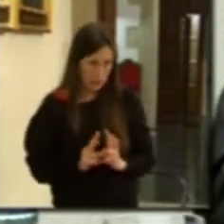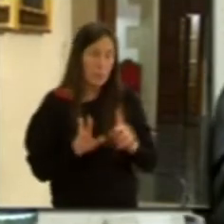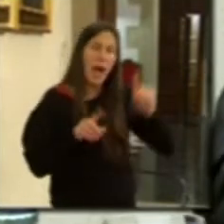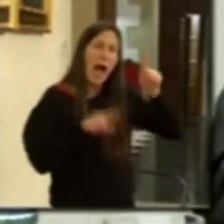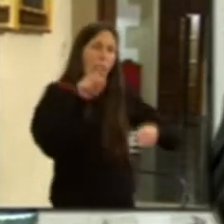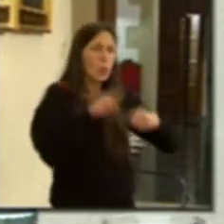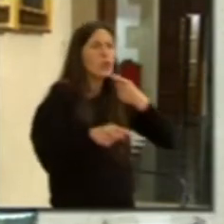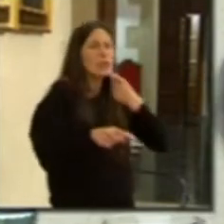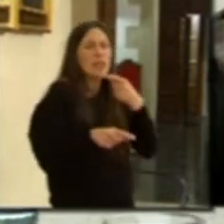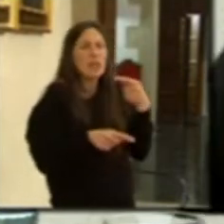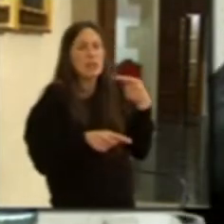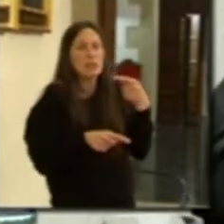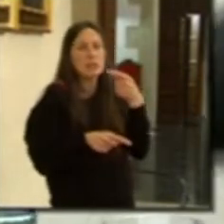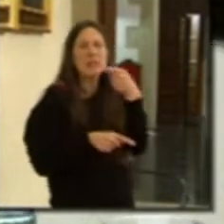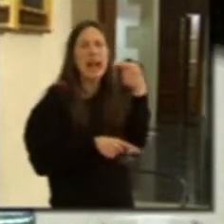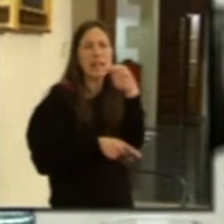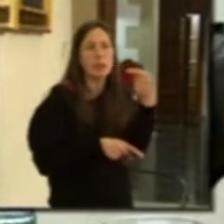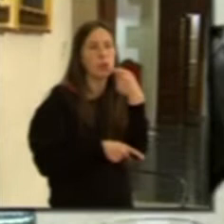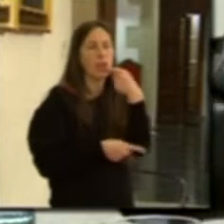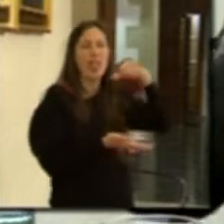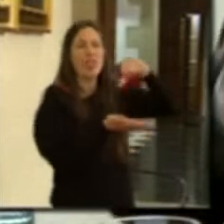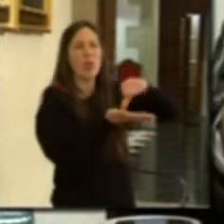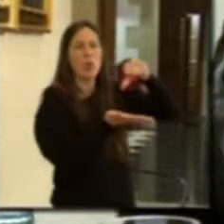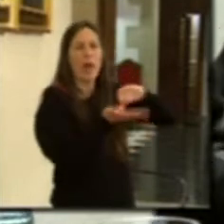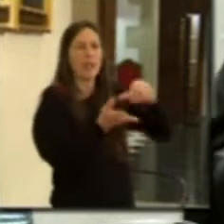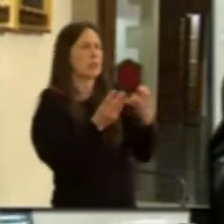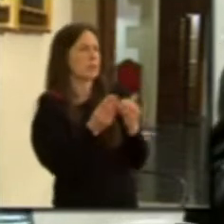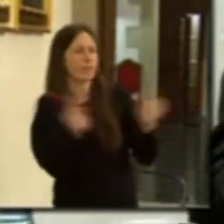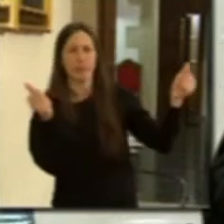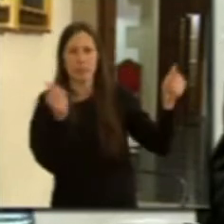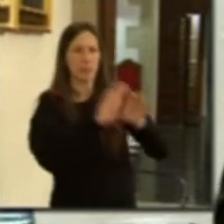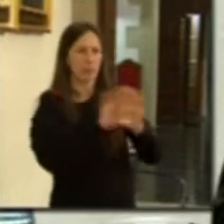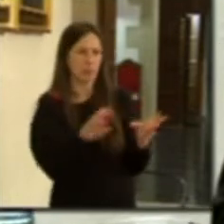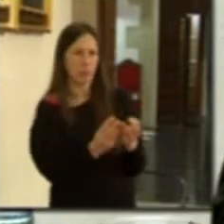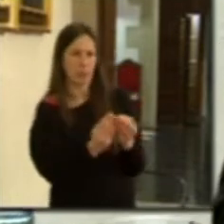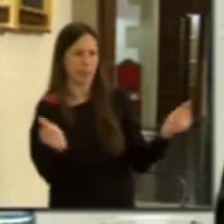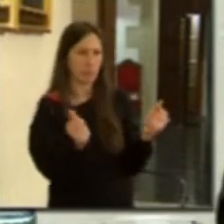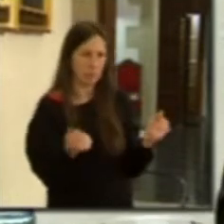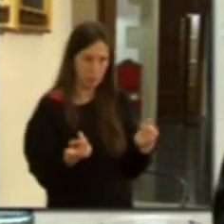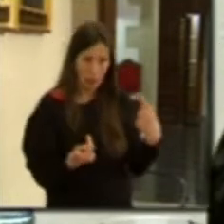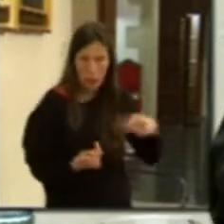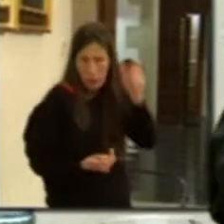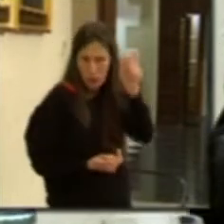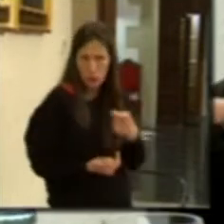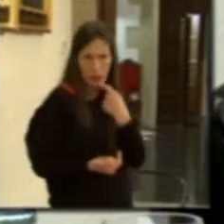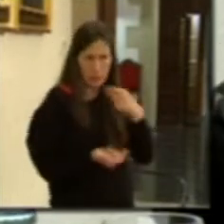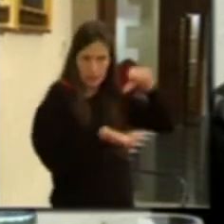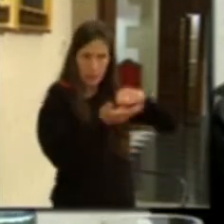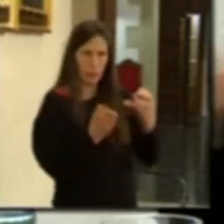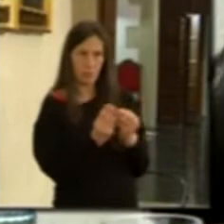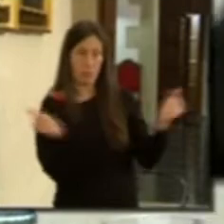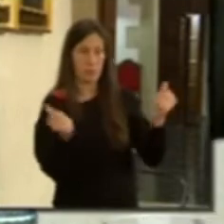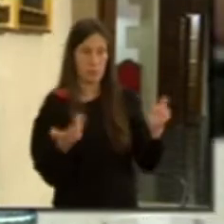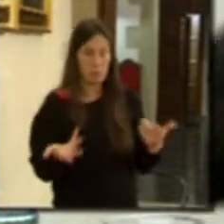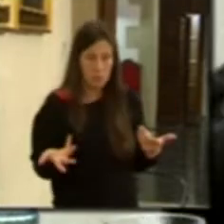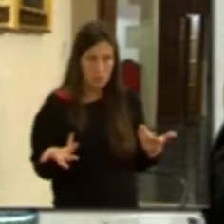moriran. Les més grans, segur. Perquè tota aquella essència que les definia ja no cal.